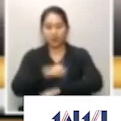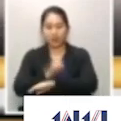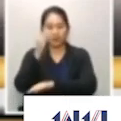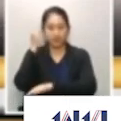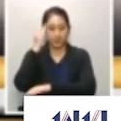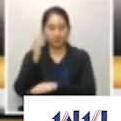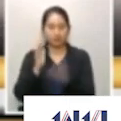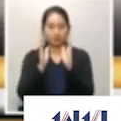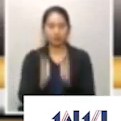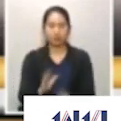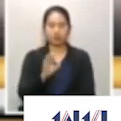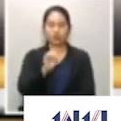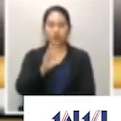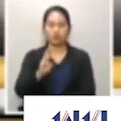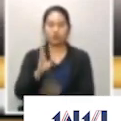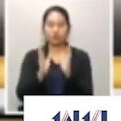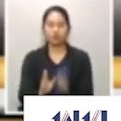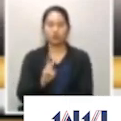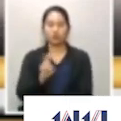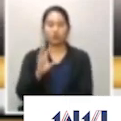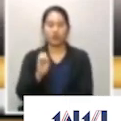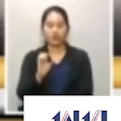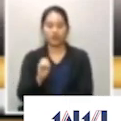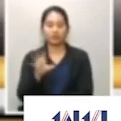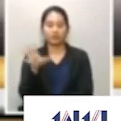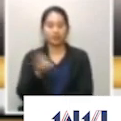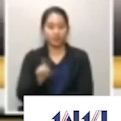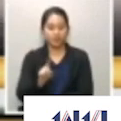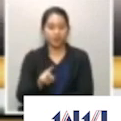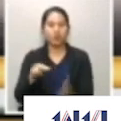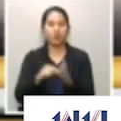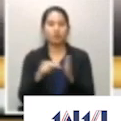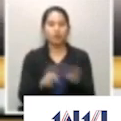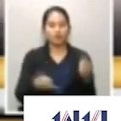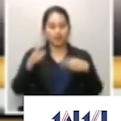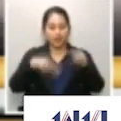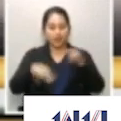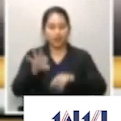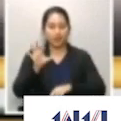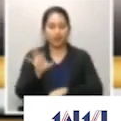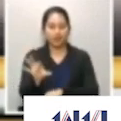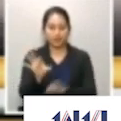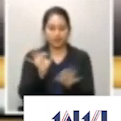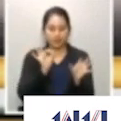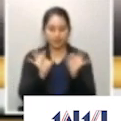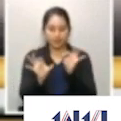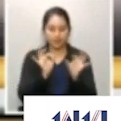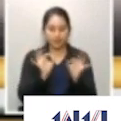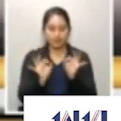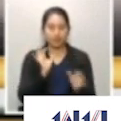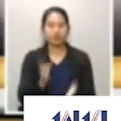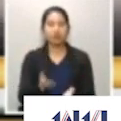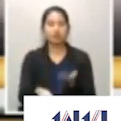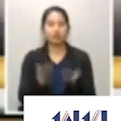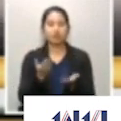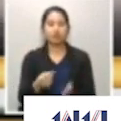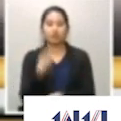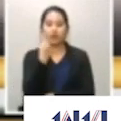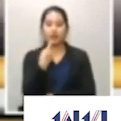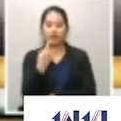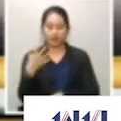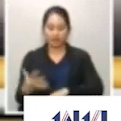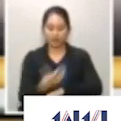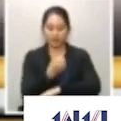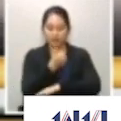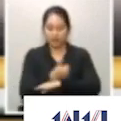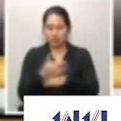ว.250คนมาจากการสรรหาหรือแต่งตั้งของผู้มีอำนาจเพีย